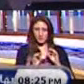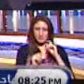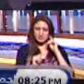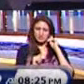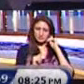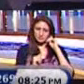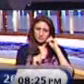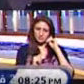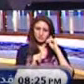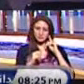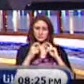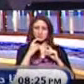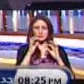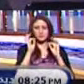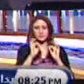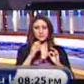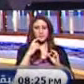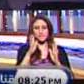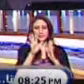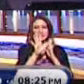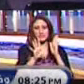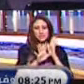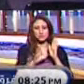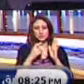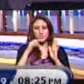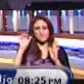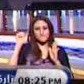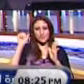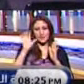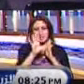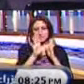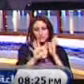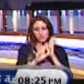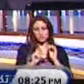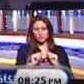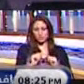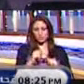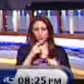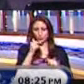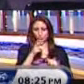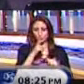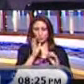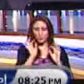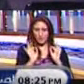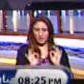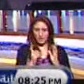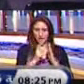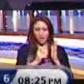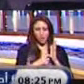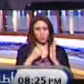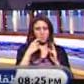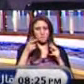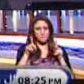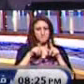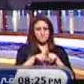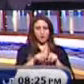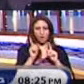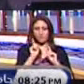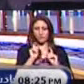وفرض إلزام على المجلس التشريعي من غير آلية ملزمة، وهو ما لا يجوز قانونا.